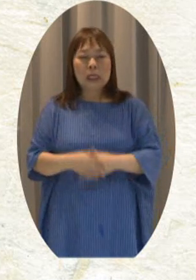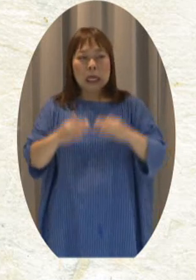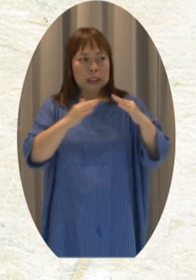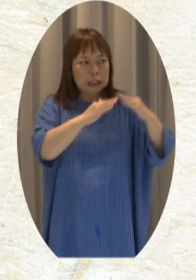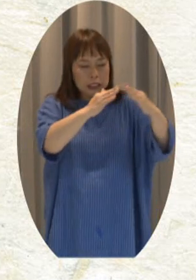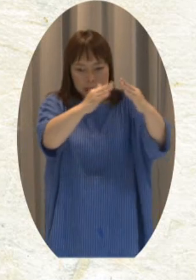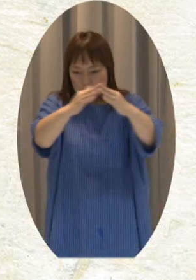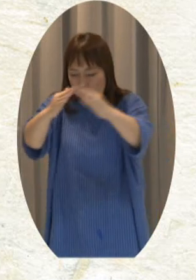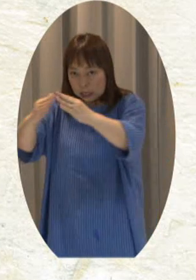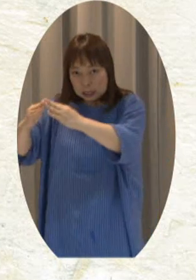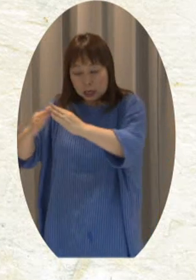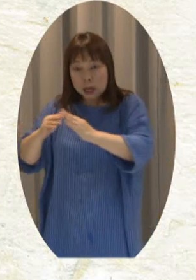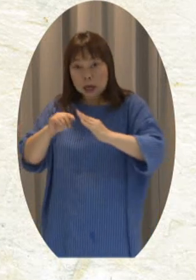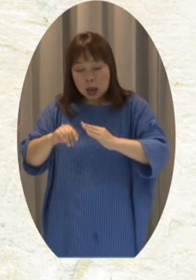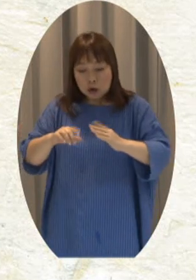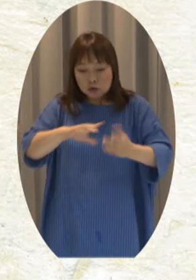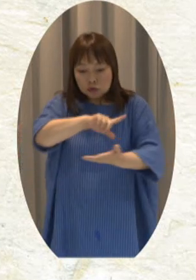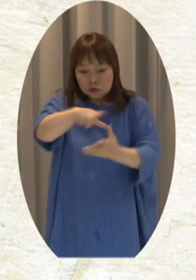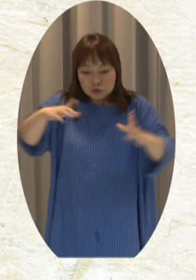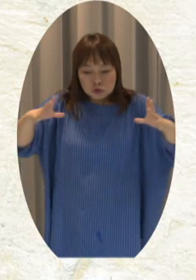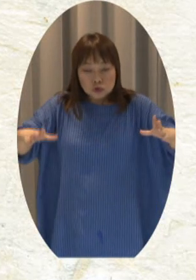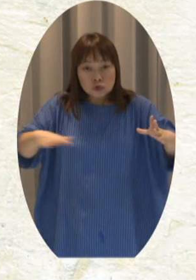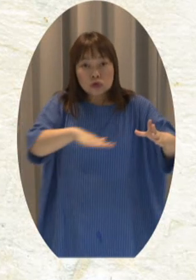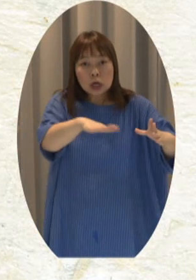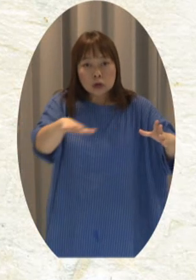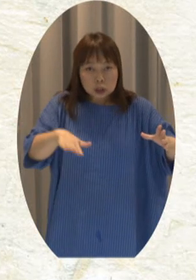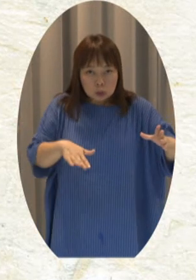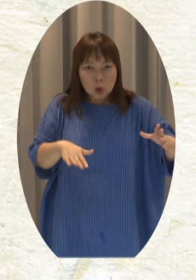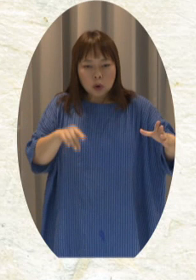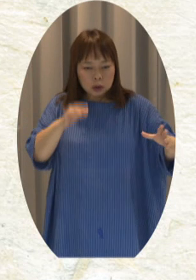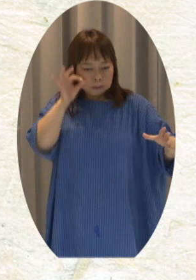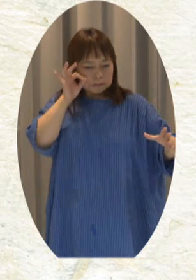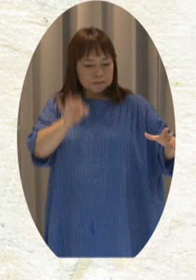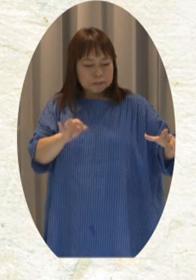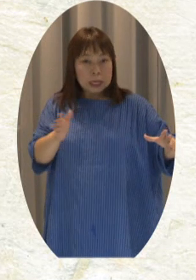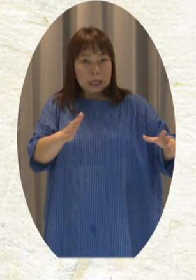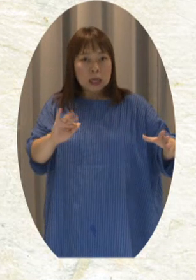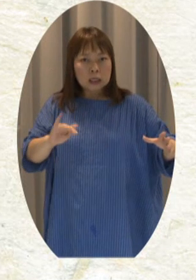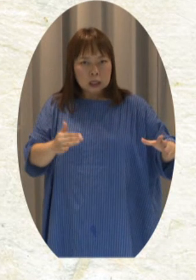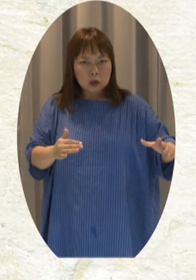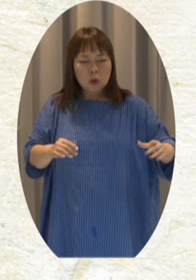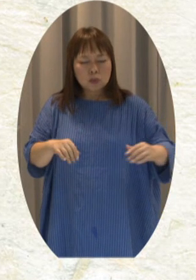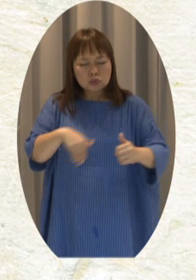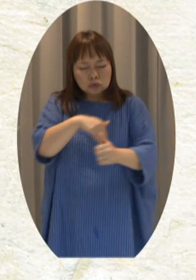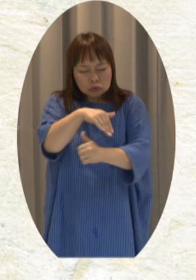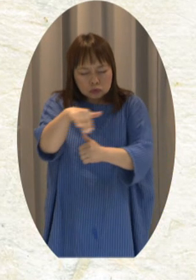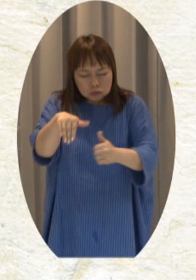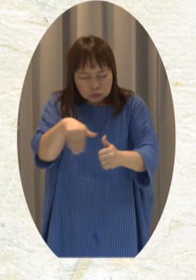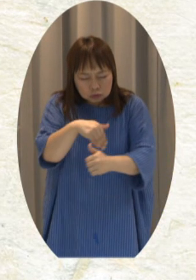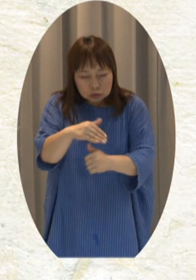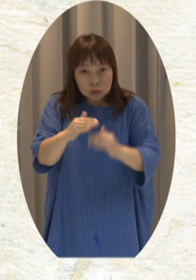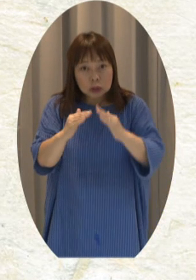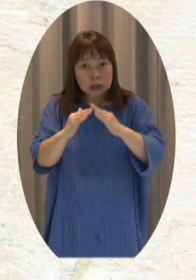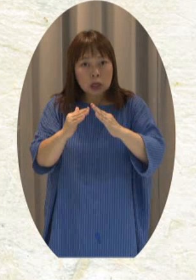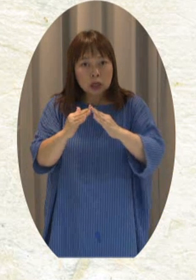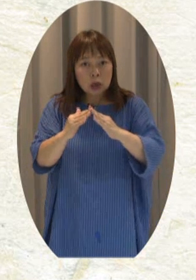家が立ち並ぶ里の集落にも、目には見えないポツンと一軒家がありませんか？